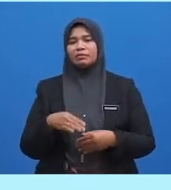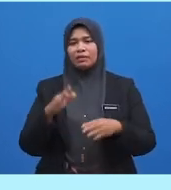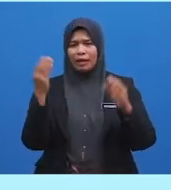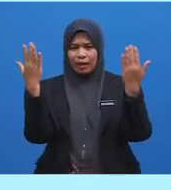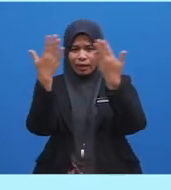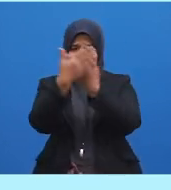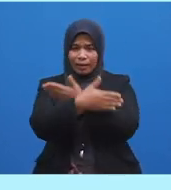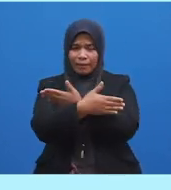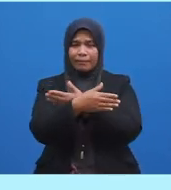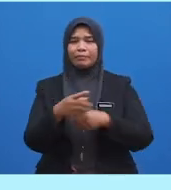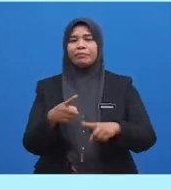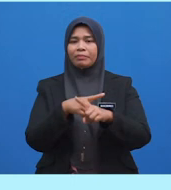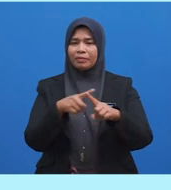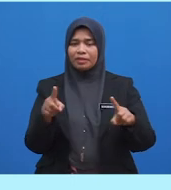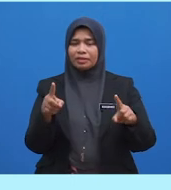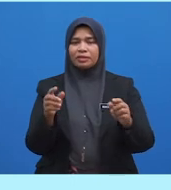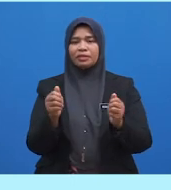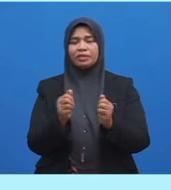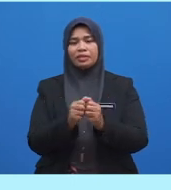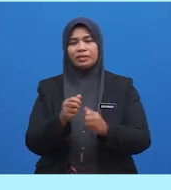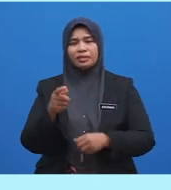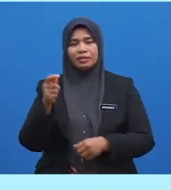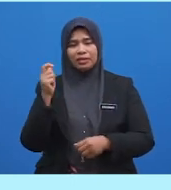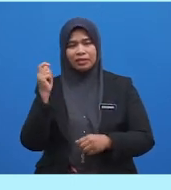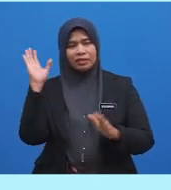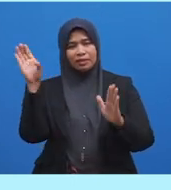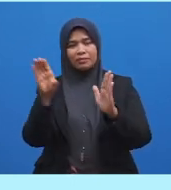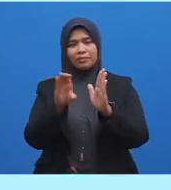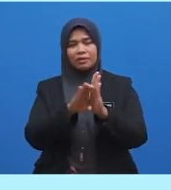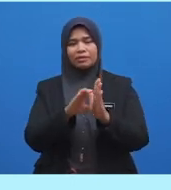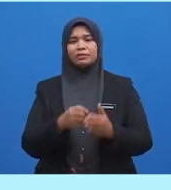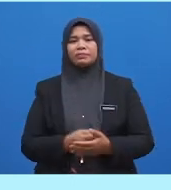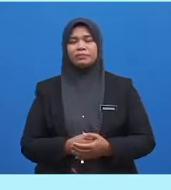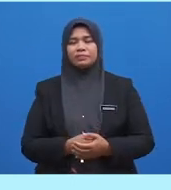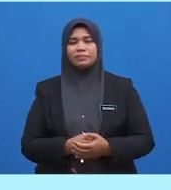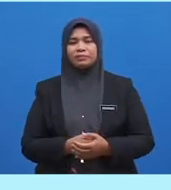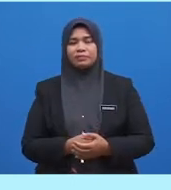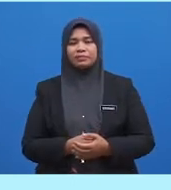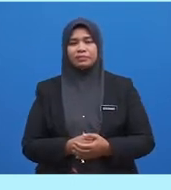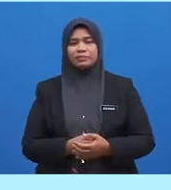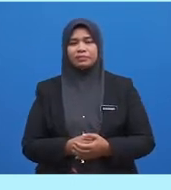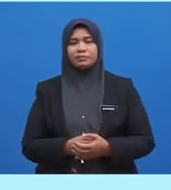gelap berbanding gambar-gambar yang tadi